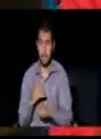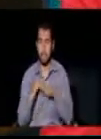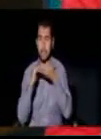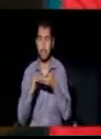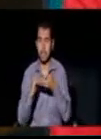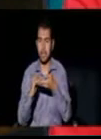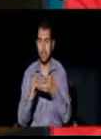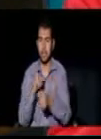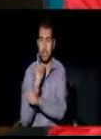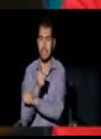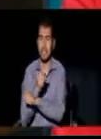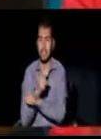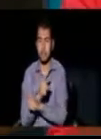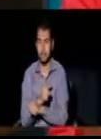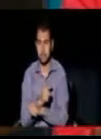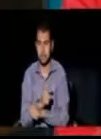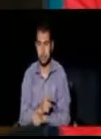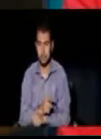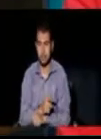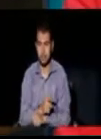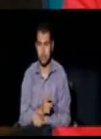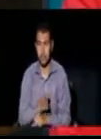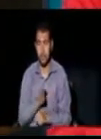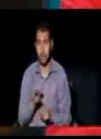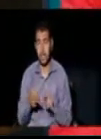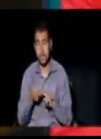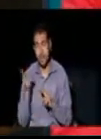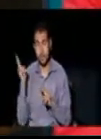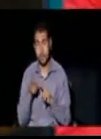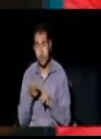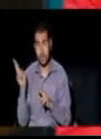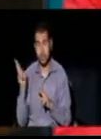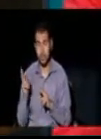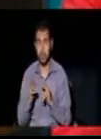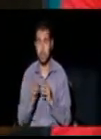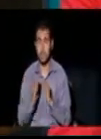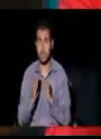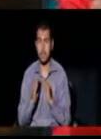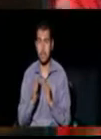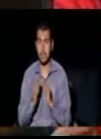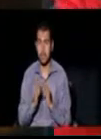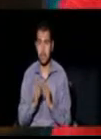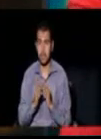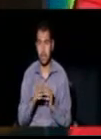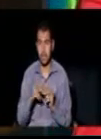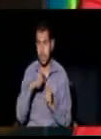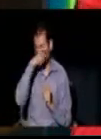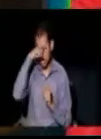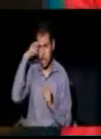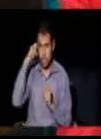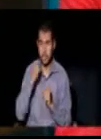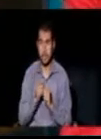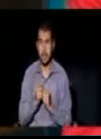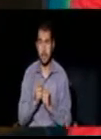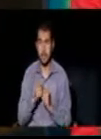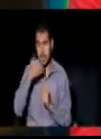بقى، هيبقى فيها سياحة، والسياحة دي هنعرفهم بدل ما هم يعني متعودين ان هم يروحوا شرم، الغردقة،